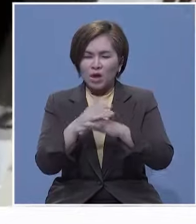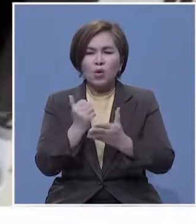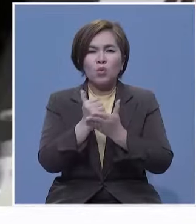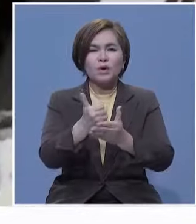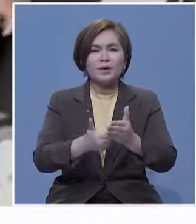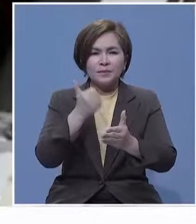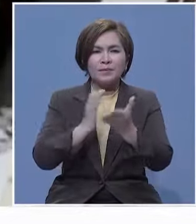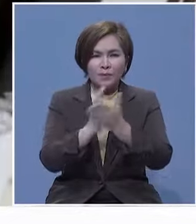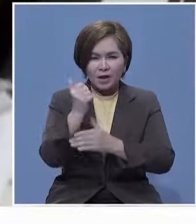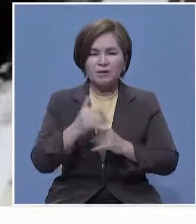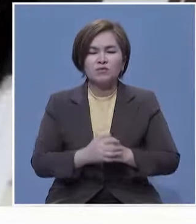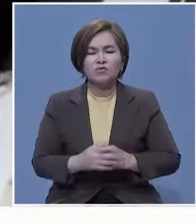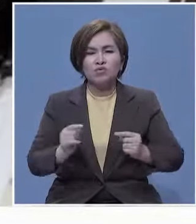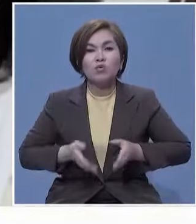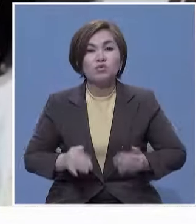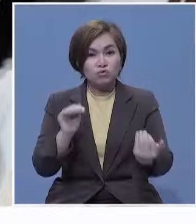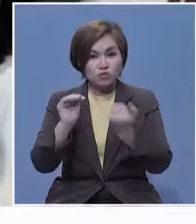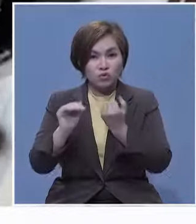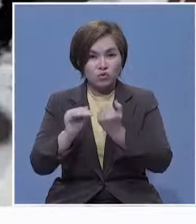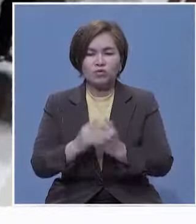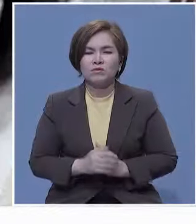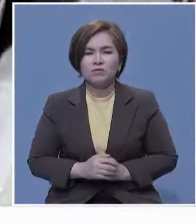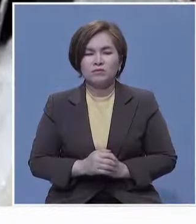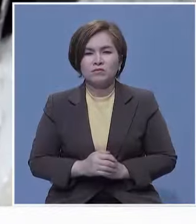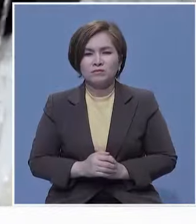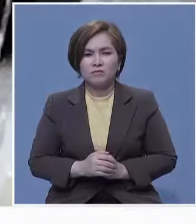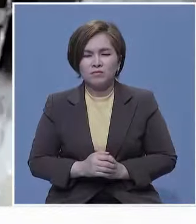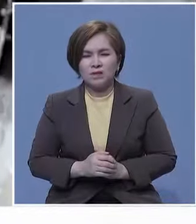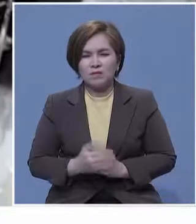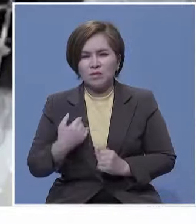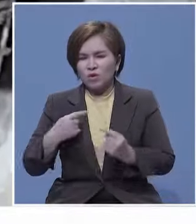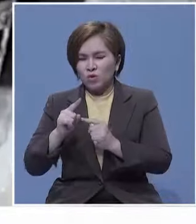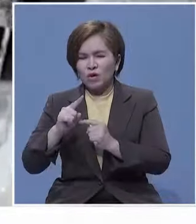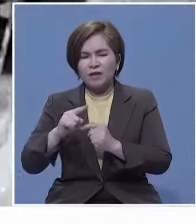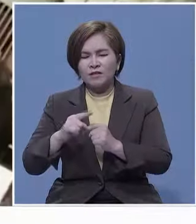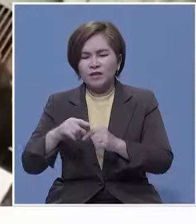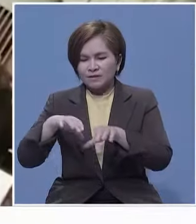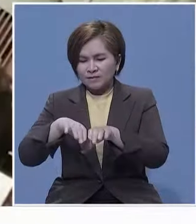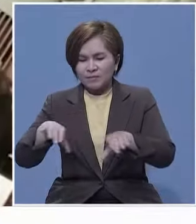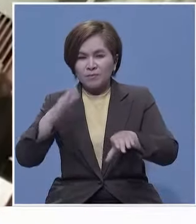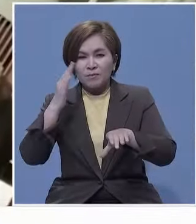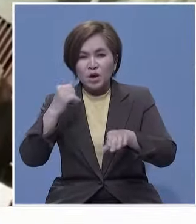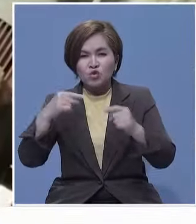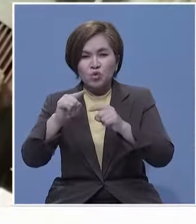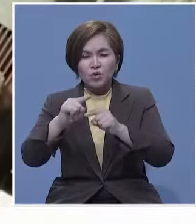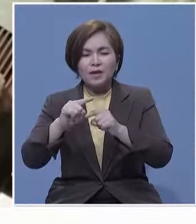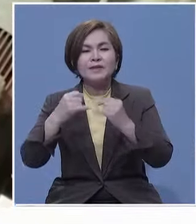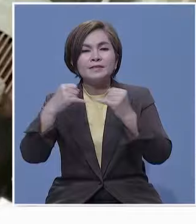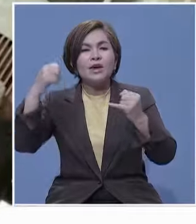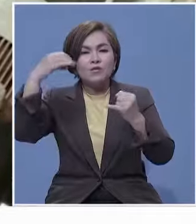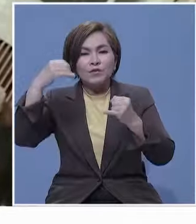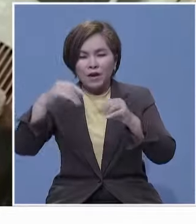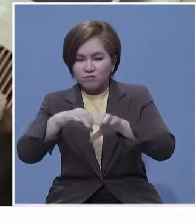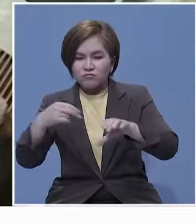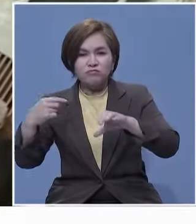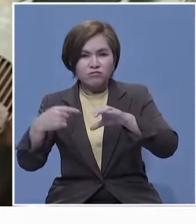เร็จเหตุการณ์เกิดขึ้นบริเวณถนนเลนขวานะคะซึ่งเป็นจุดที่มีการเปิดทำบ่อพักสายไฟร้อยท่อใต้ดินขนาดก